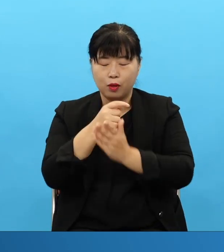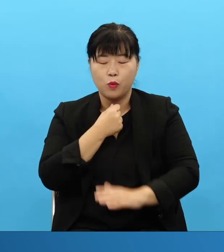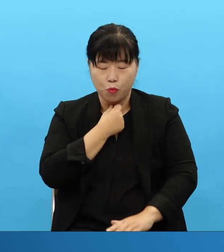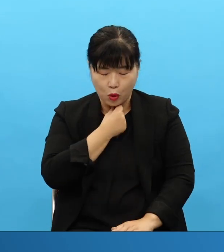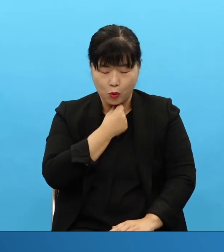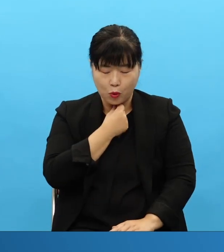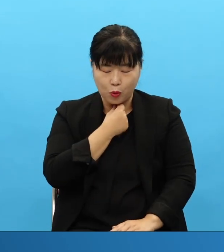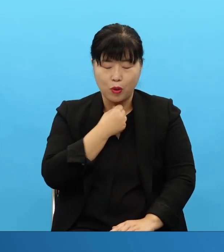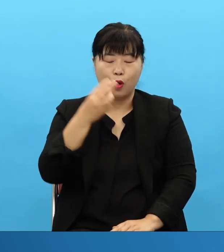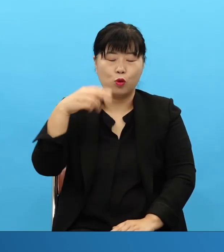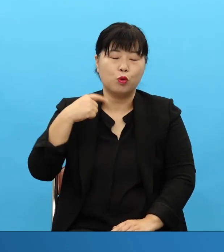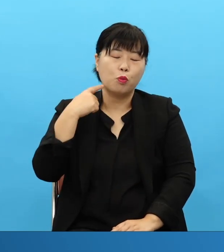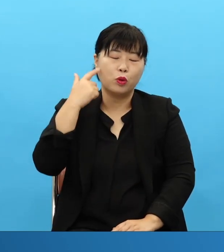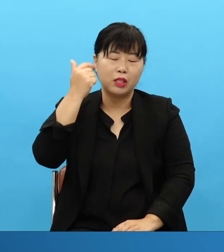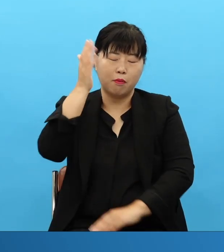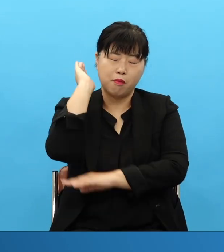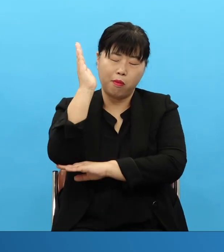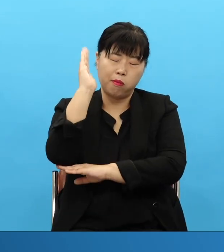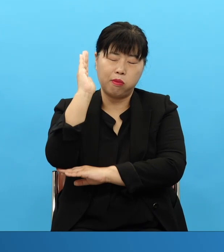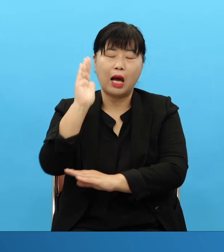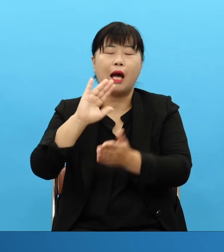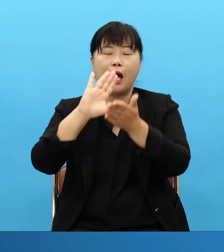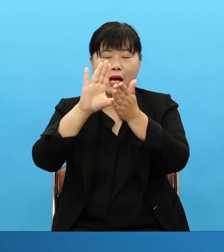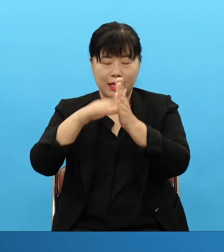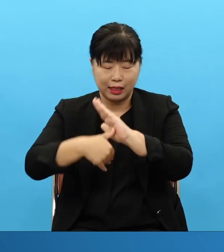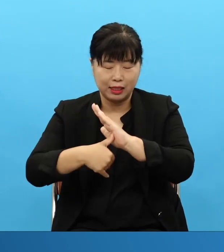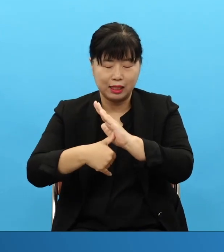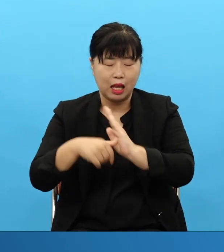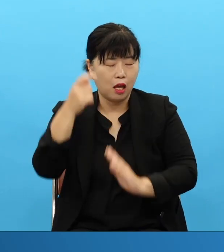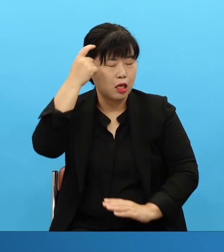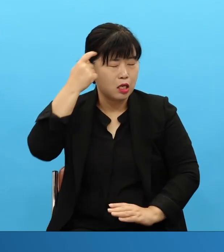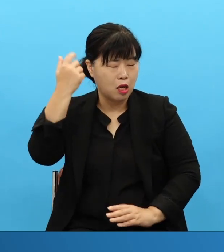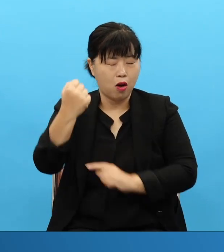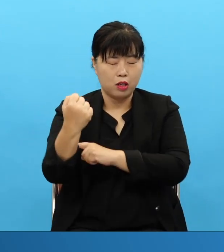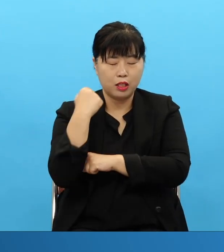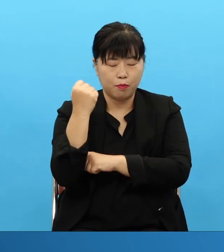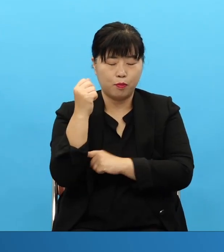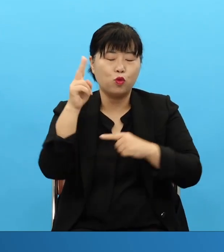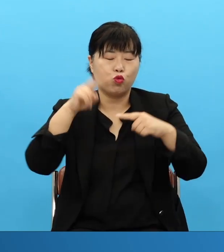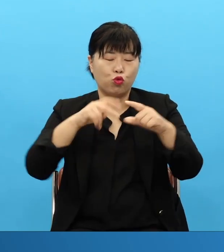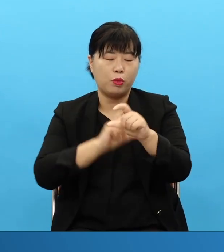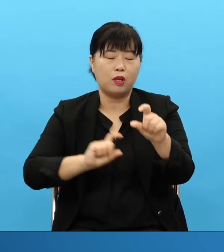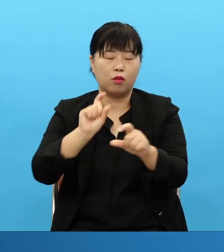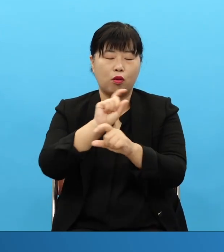말씀하실 때에 전도자 목사님께서 갑절의 영감으로 충만케 하시사